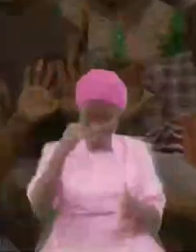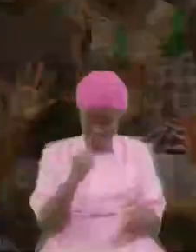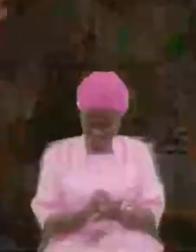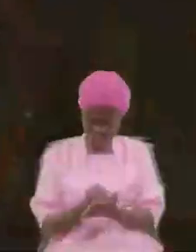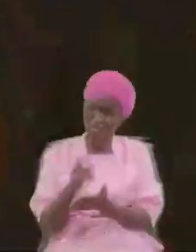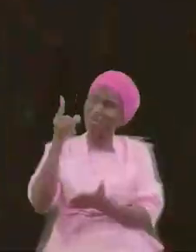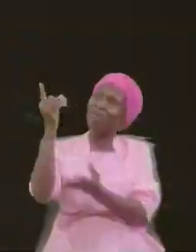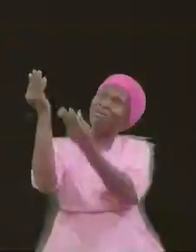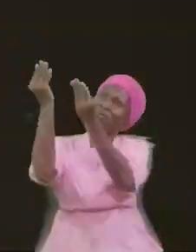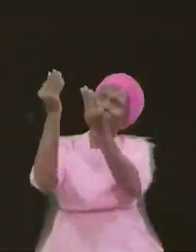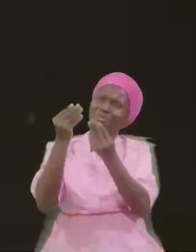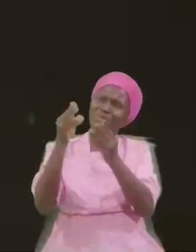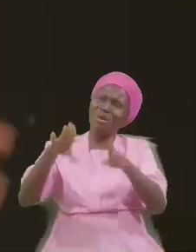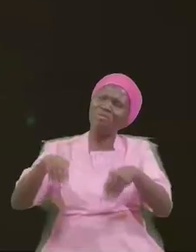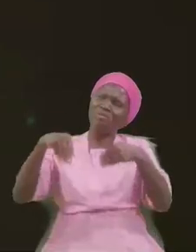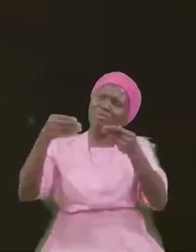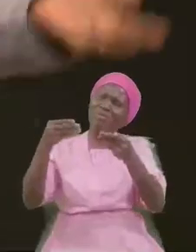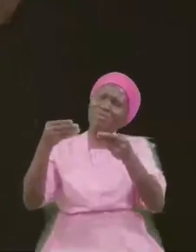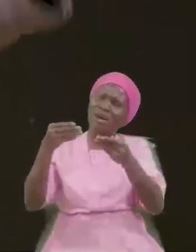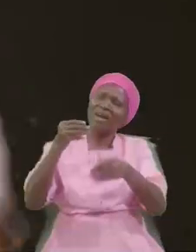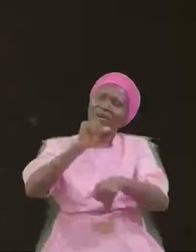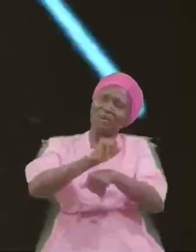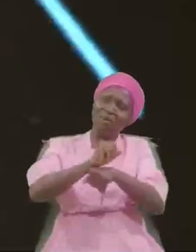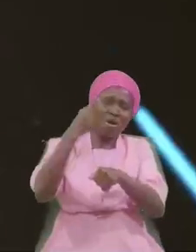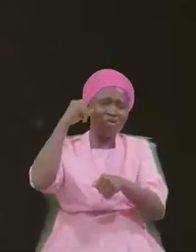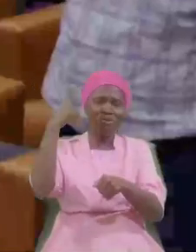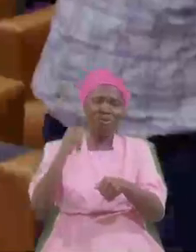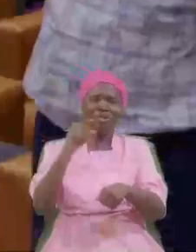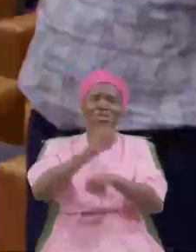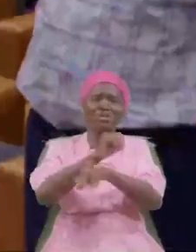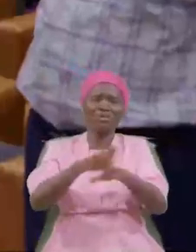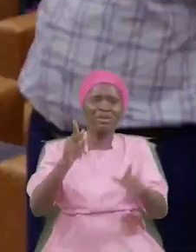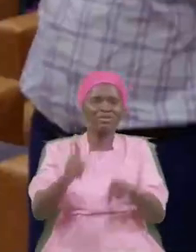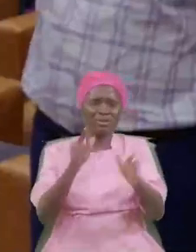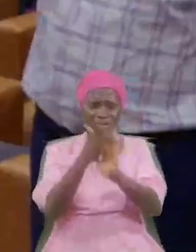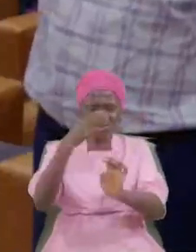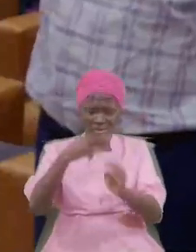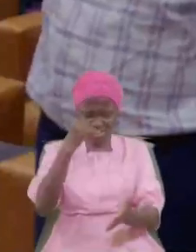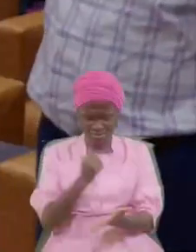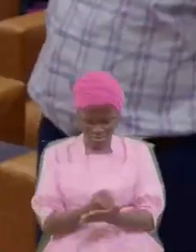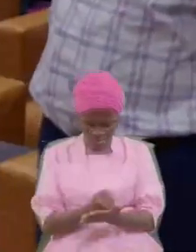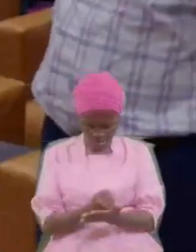Pour voir le boulot au chômeur au nom de Jésus-Christ.